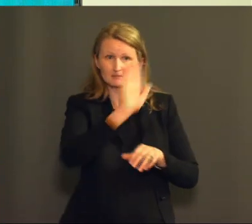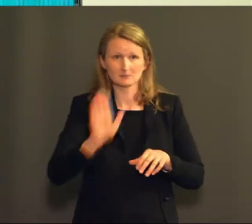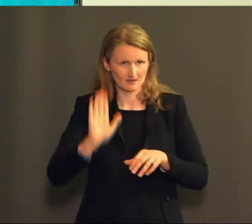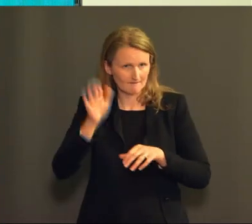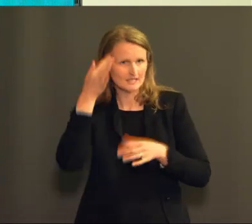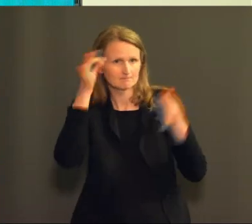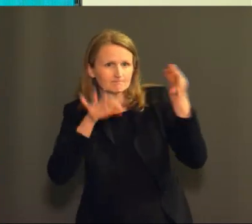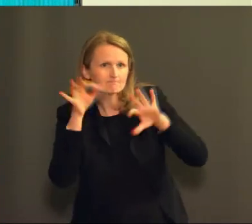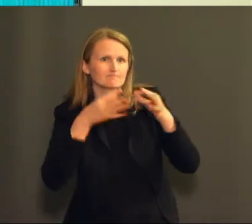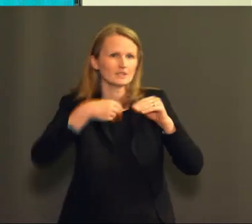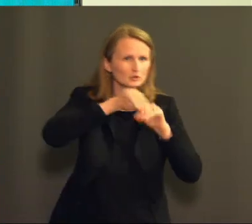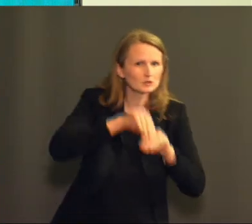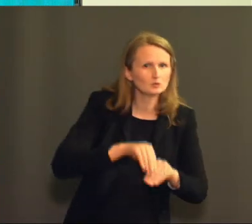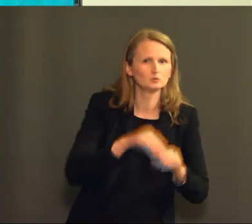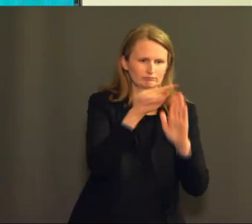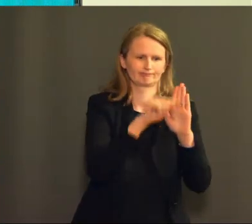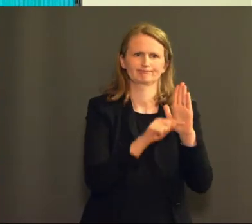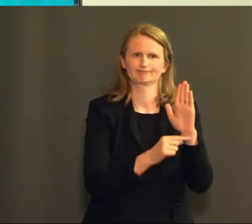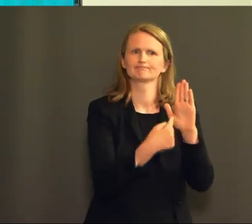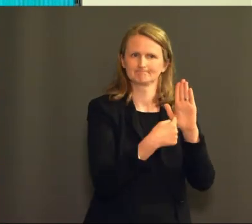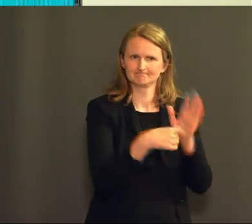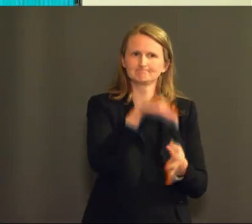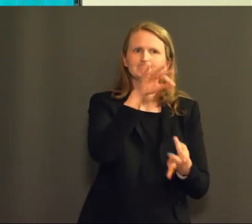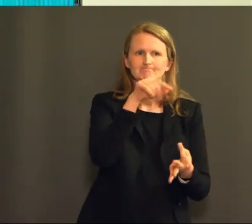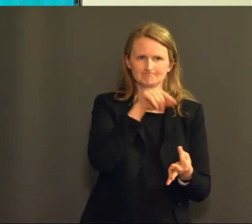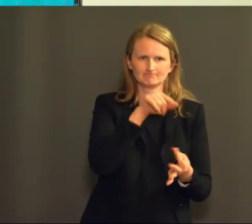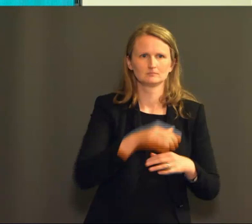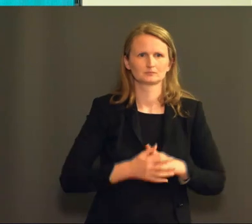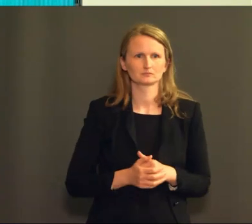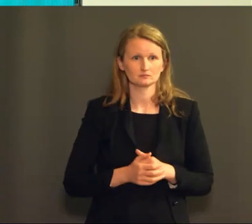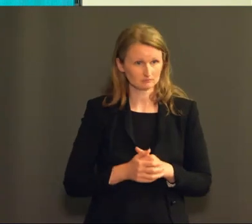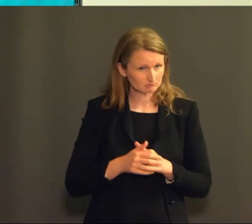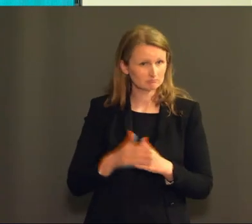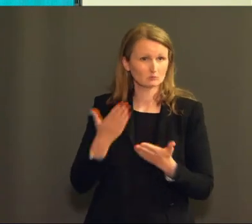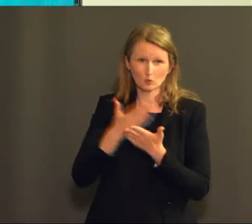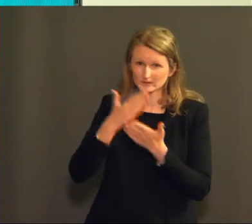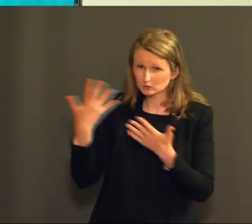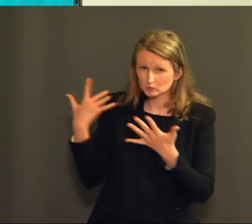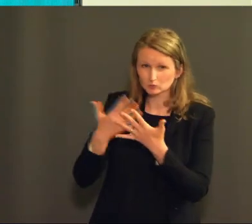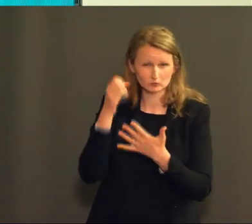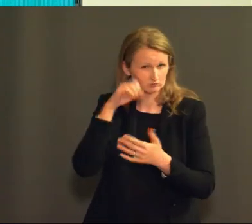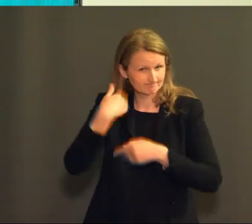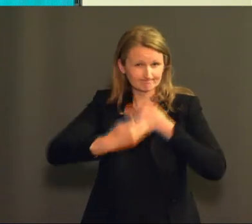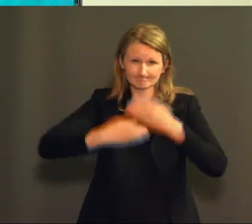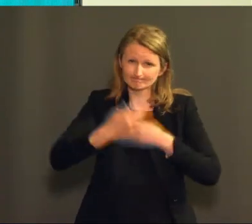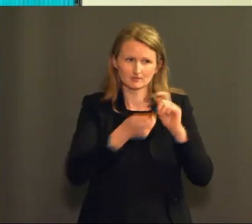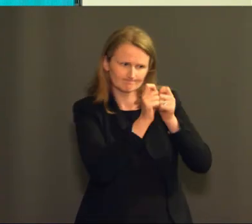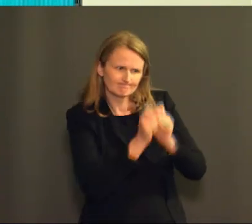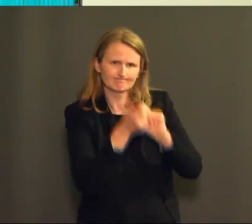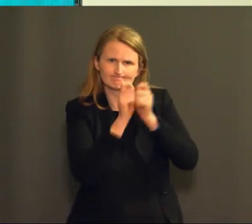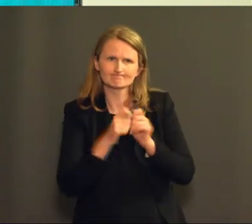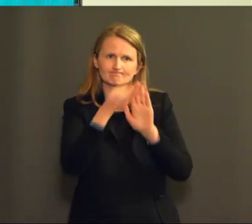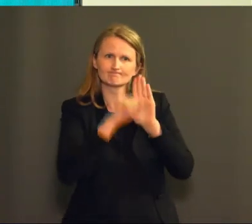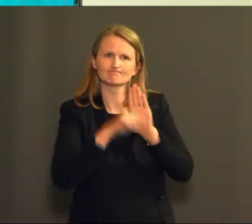politiques. Actuellement, la plupart des gens travaillent à domicile. L'objectif est de rendre le retour sur le lieu de